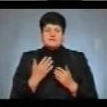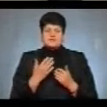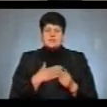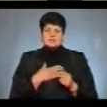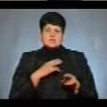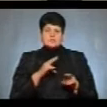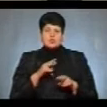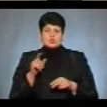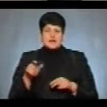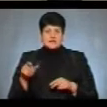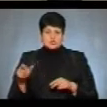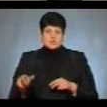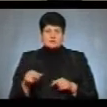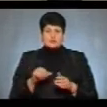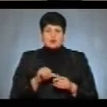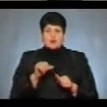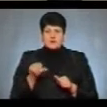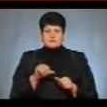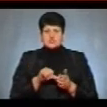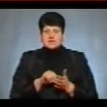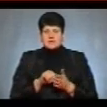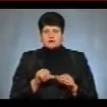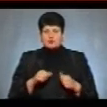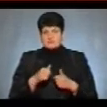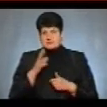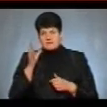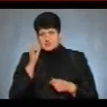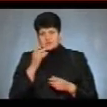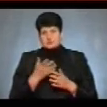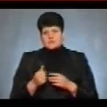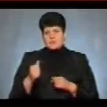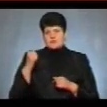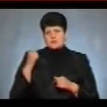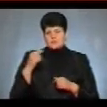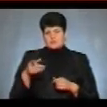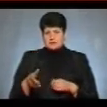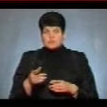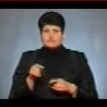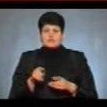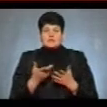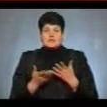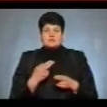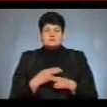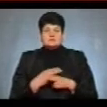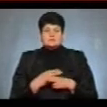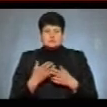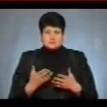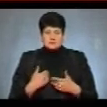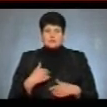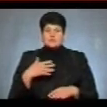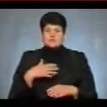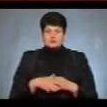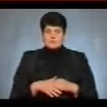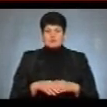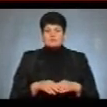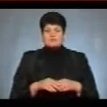наших спостерігачів, деякі члени комісії вважали, що вони, коли знаходяться позаду них, вони їм якимось чином перешкоджають. Хоча ми розуміємо, що